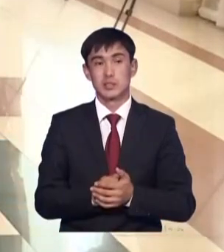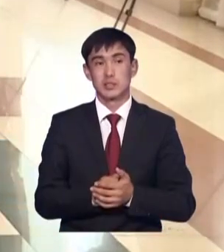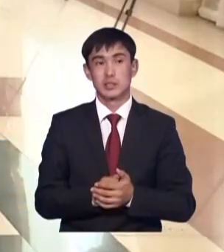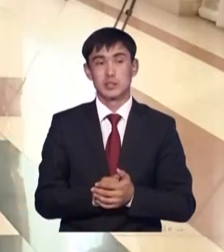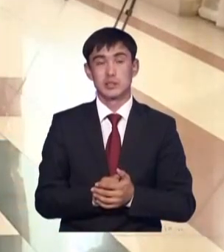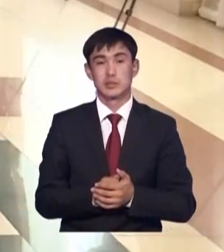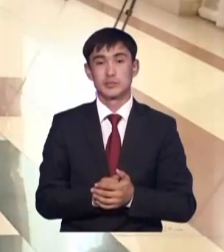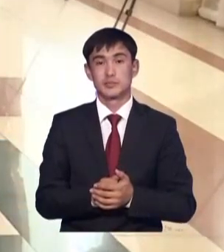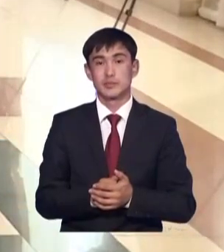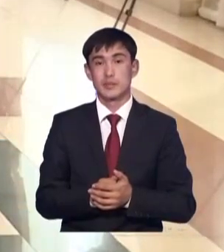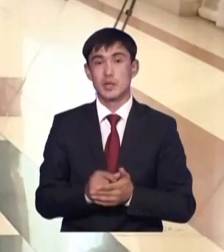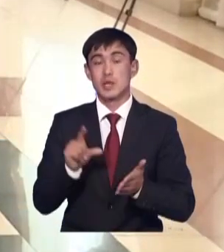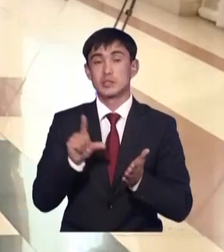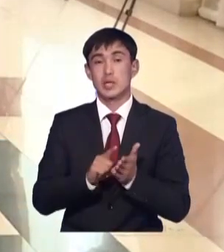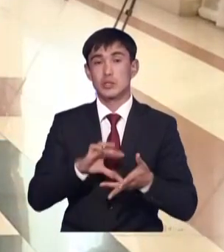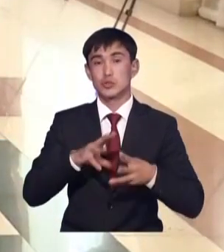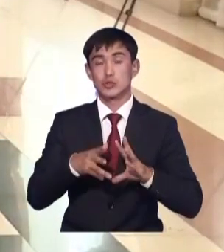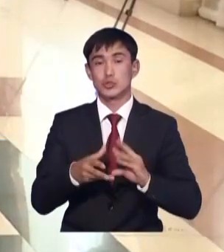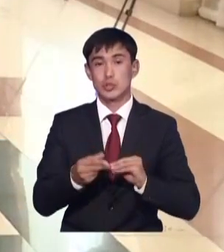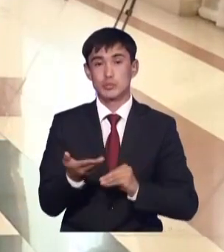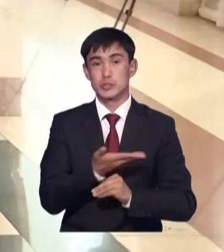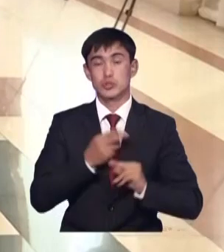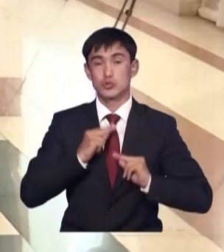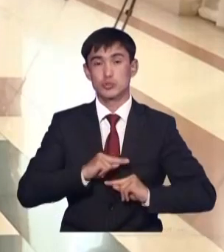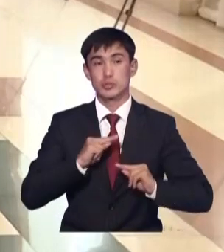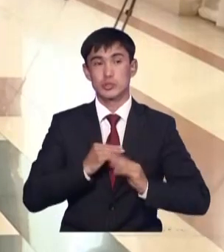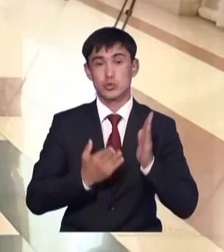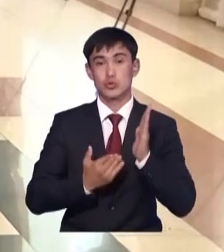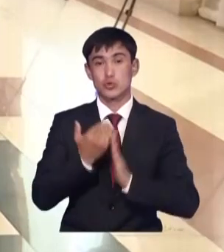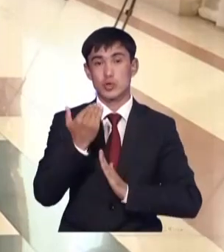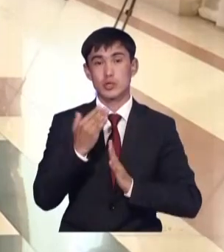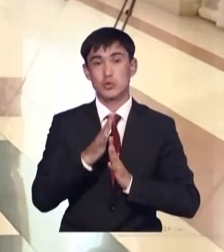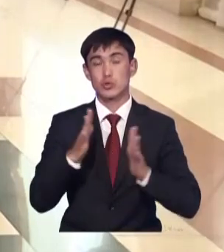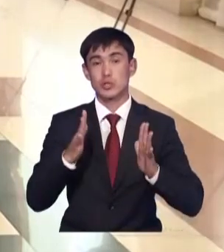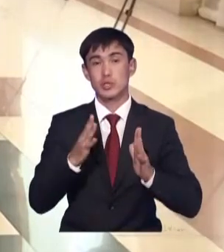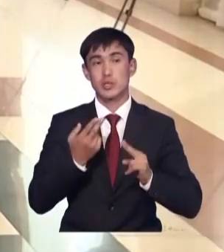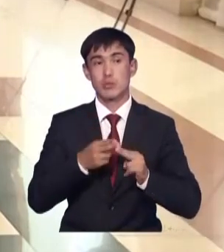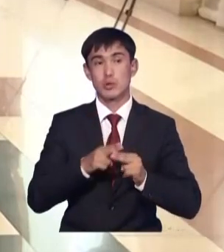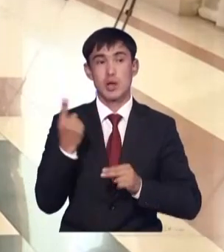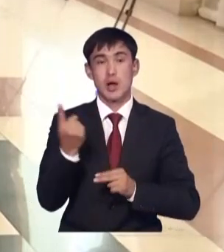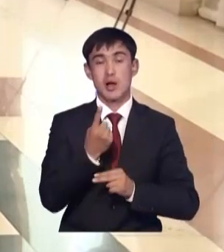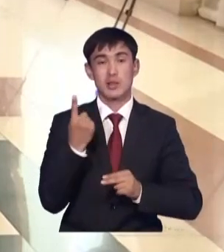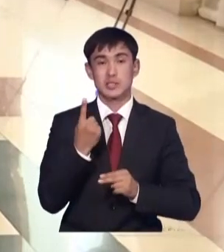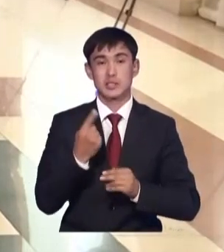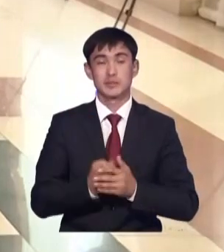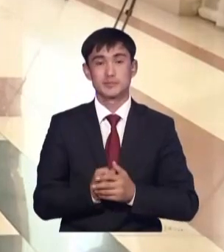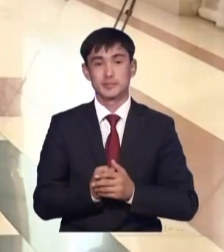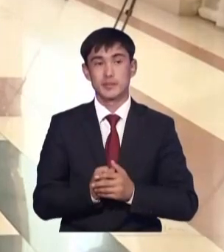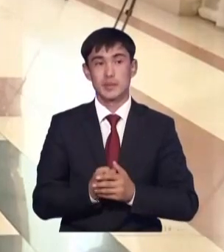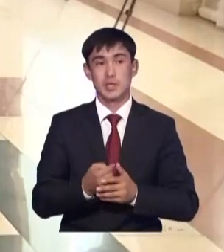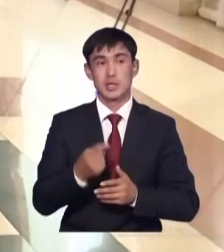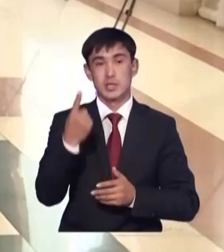жүйеде салық жүйесі, салық жүйесіндегі осы біздің жұмыстың өте жоғарғы күрделенген түрі алғашқы бұл